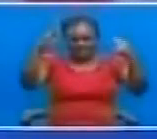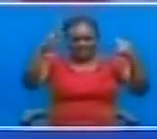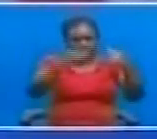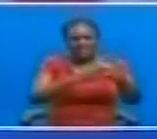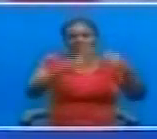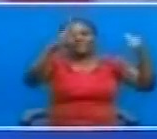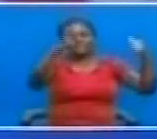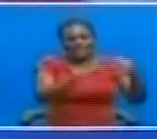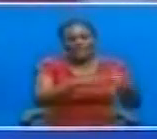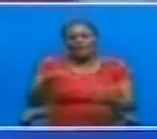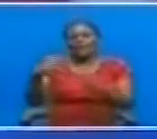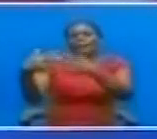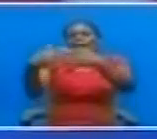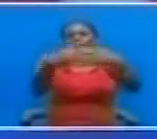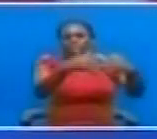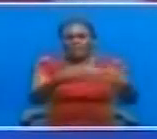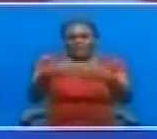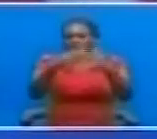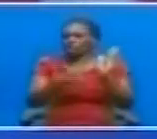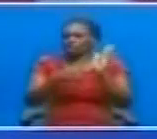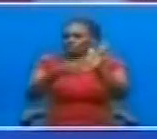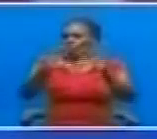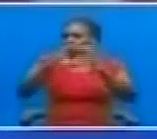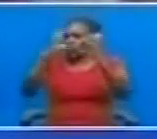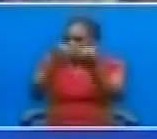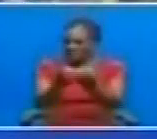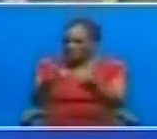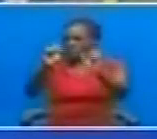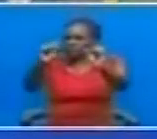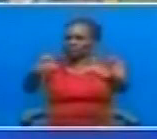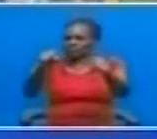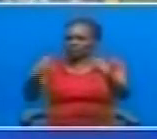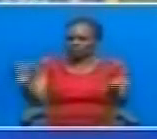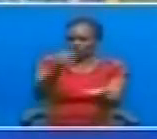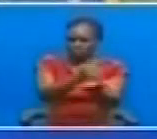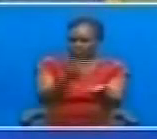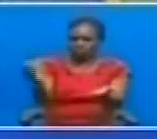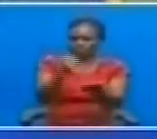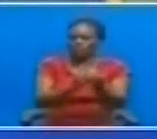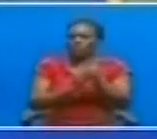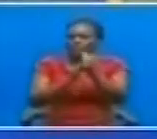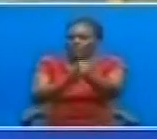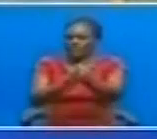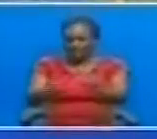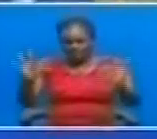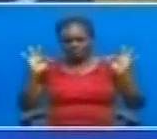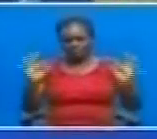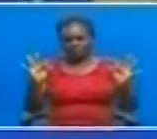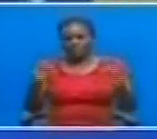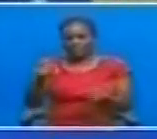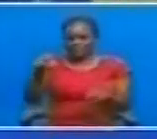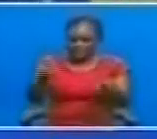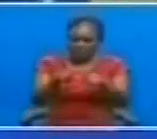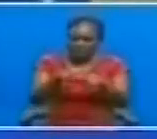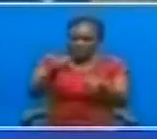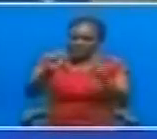1799, wa Marekani wameudhihirishia ulimwengu kuwa wanao uwezo wa kuwachagua viongozi wakakamavu walio na mwonekano